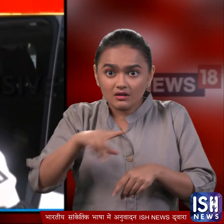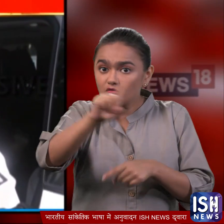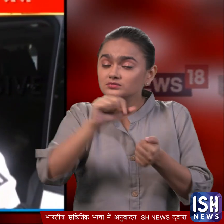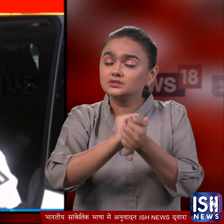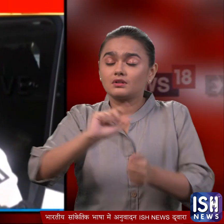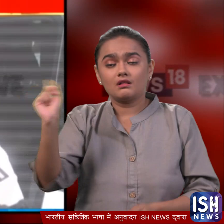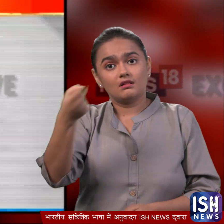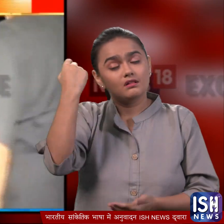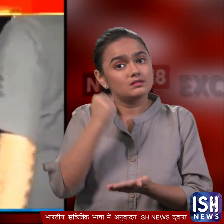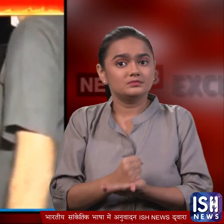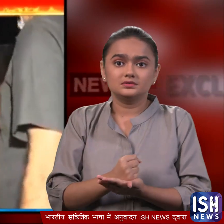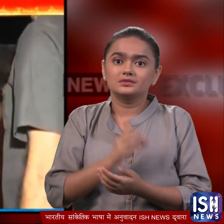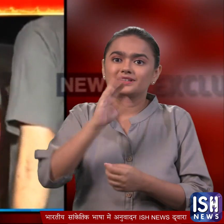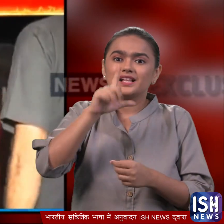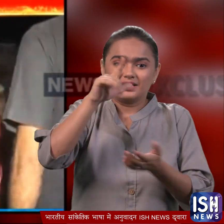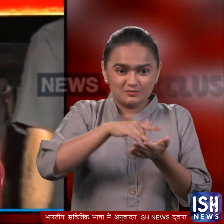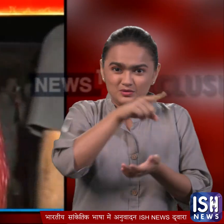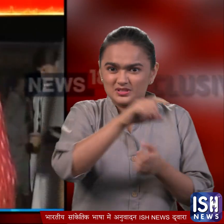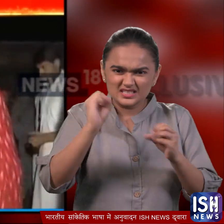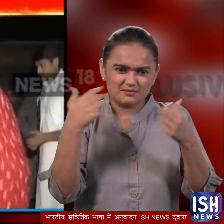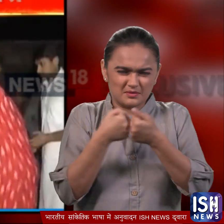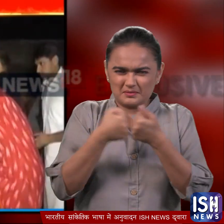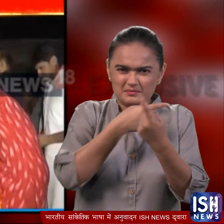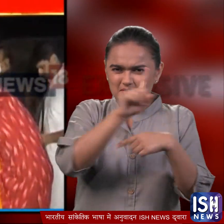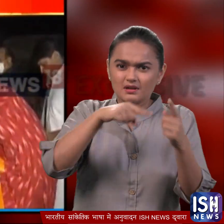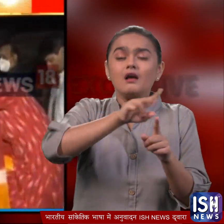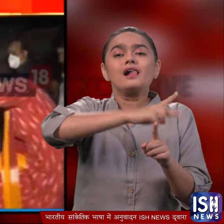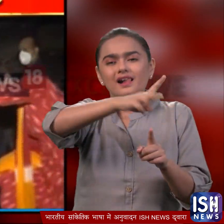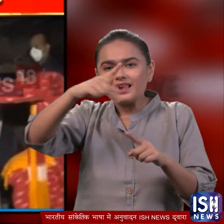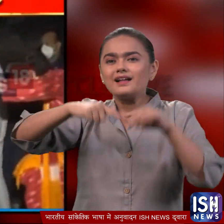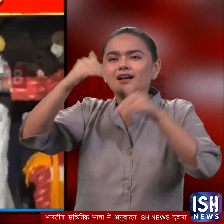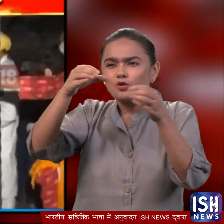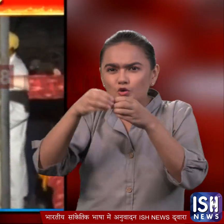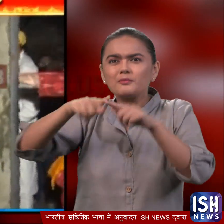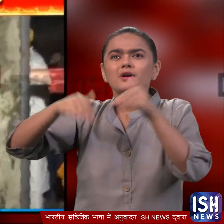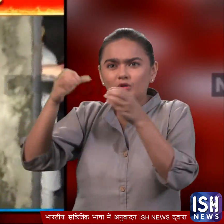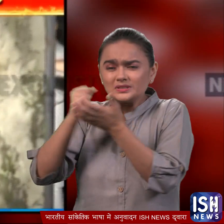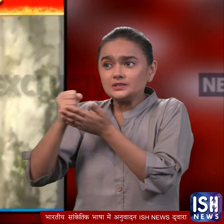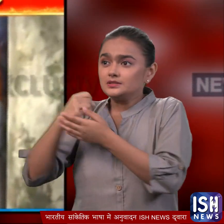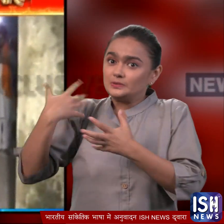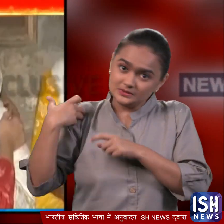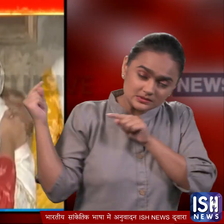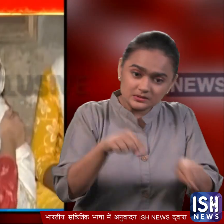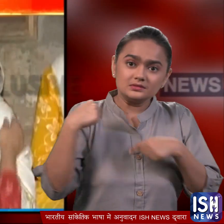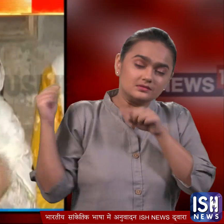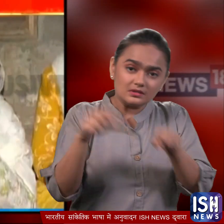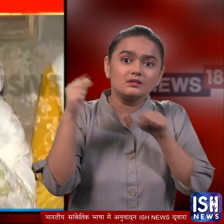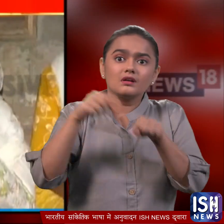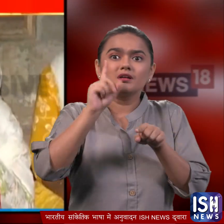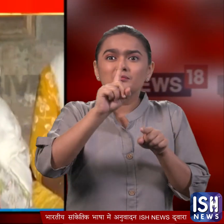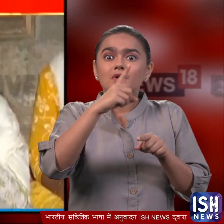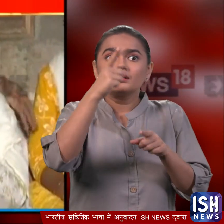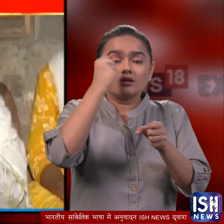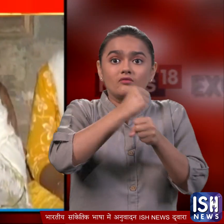घटना की है वो जेल जाएं। लखीमपुर में हिंसा के बाद से ही अखिलेश और दूसरी पार्टियों के नेता वहां जाने की कोशिश कर रहे थे, लेकिन हालात